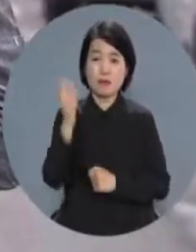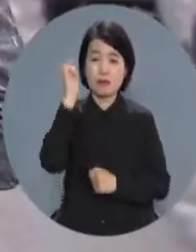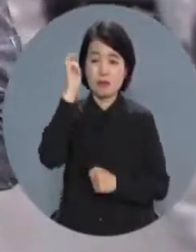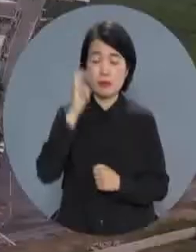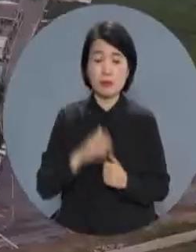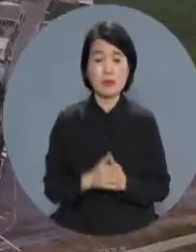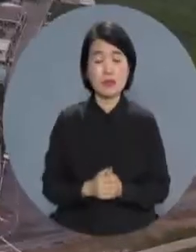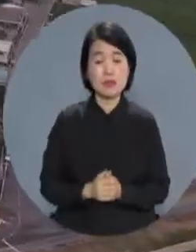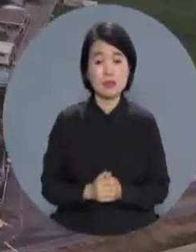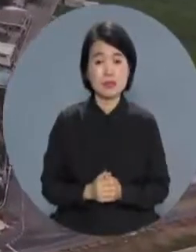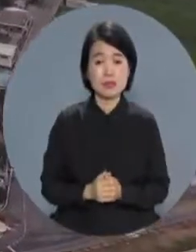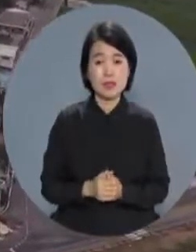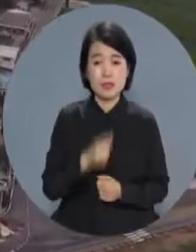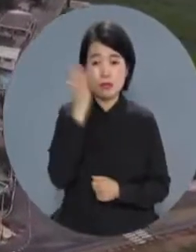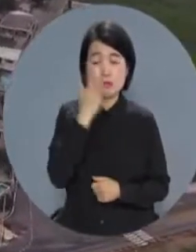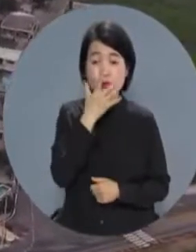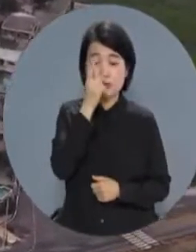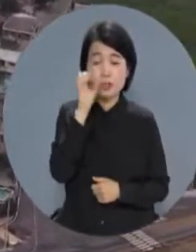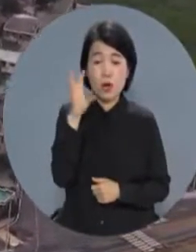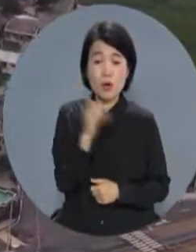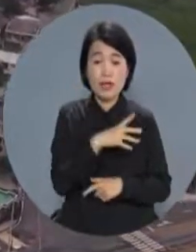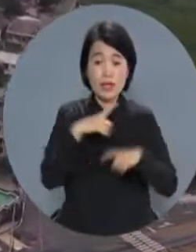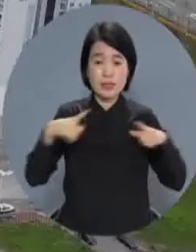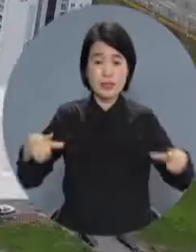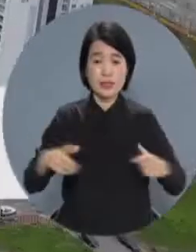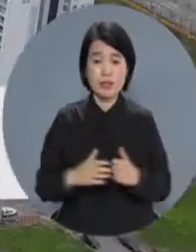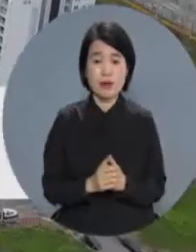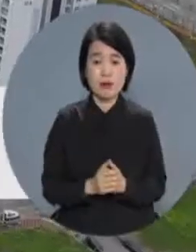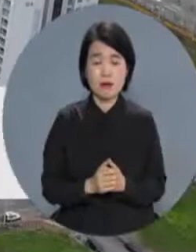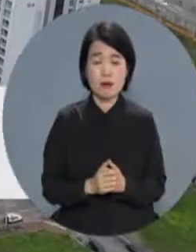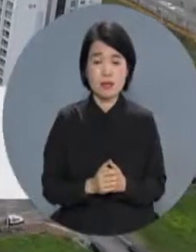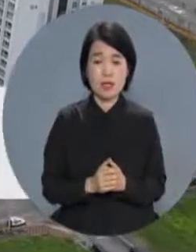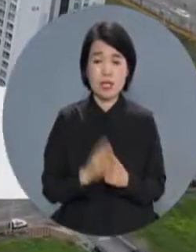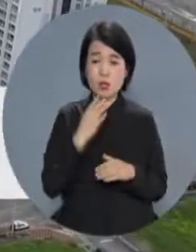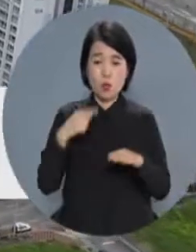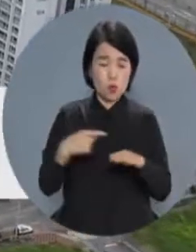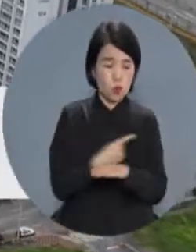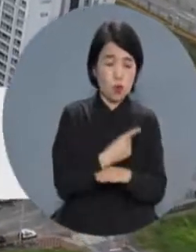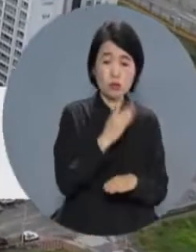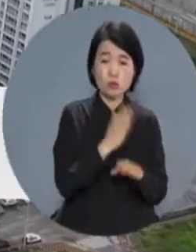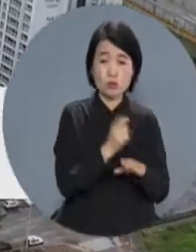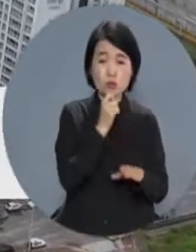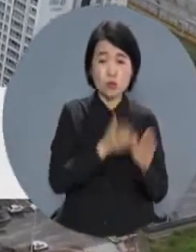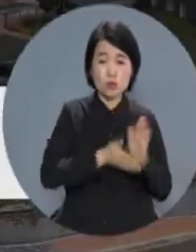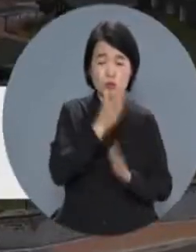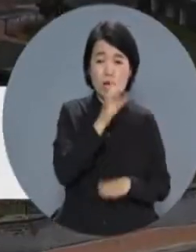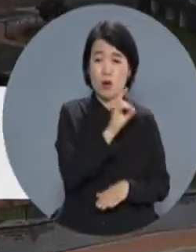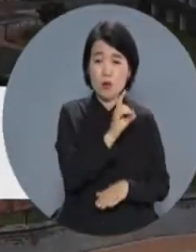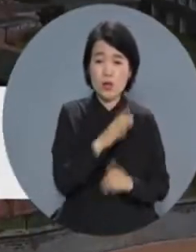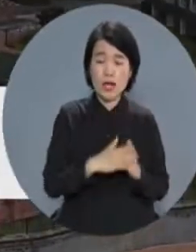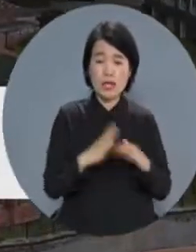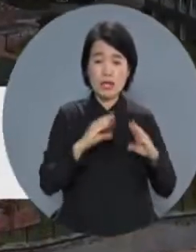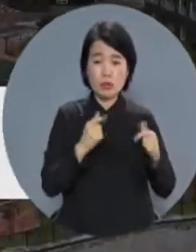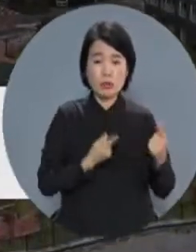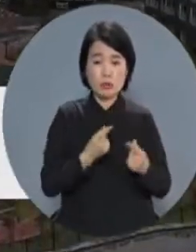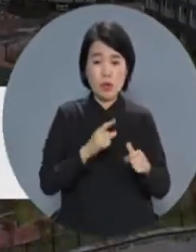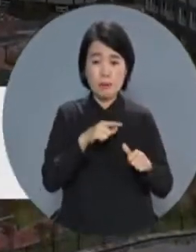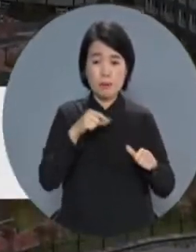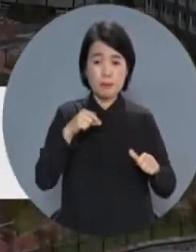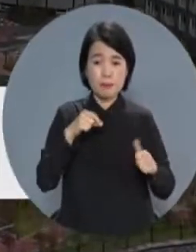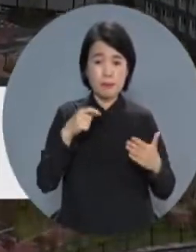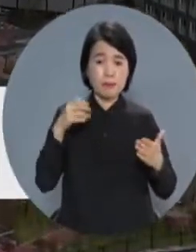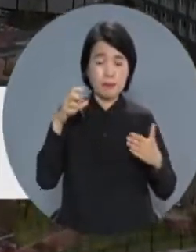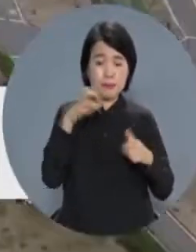있습니다. 여수와 순천 광양 지역이 비수도권 중소도시 가운데에서는 유일하게 부동산 조정 대상